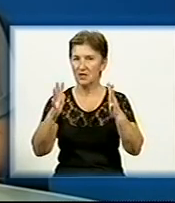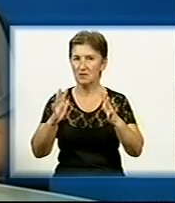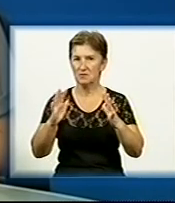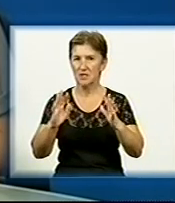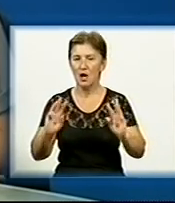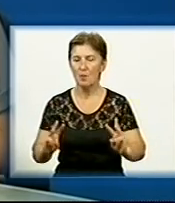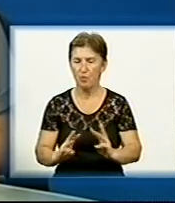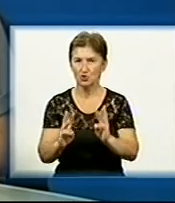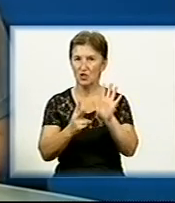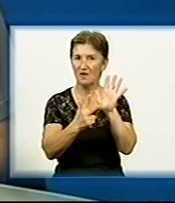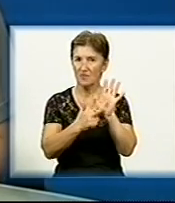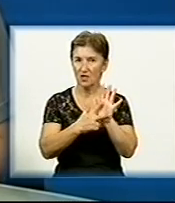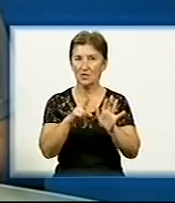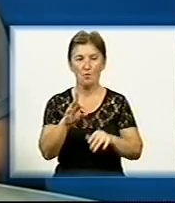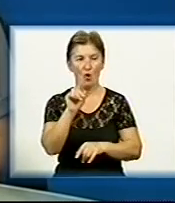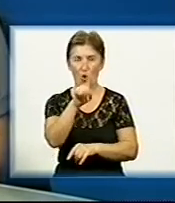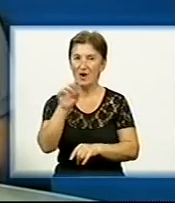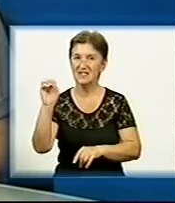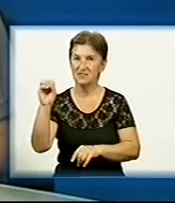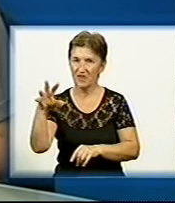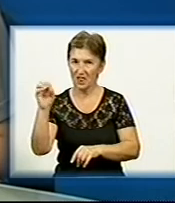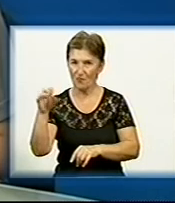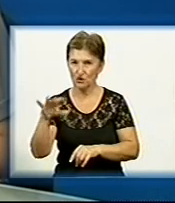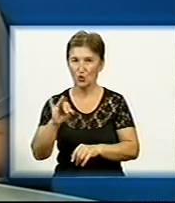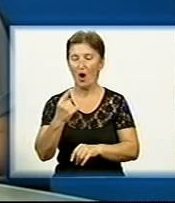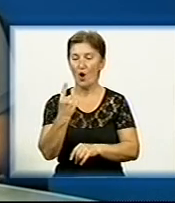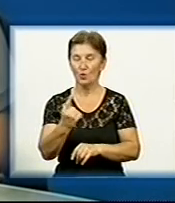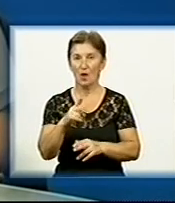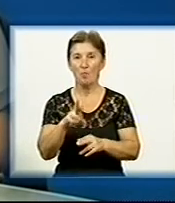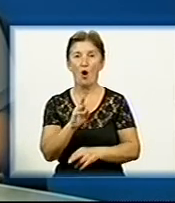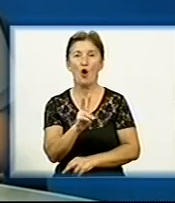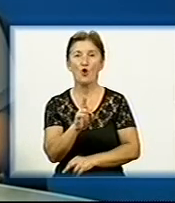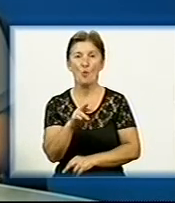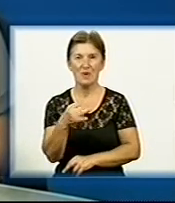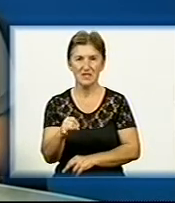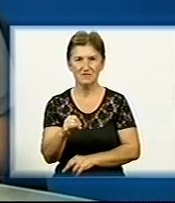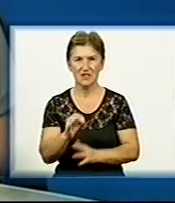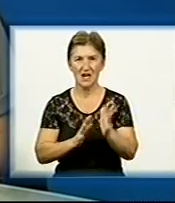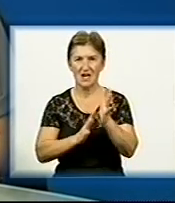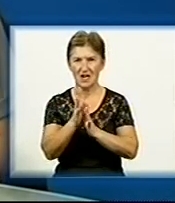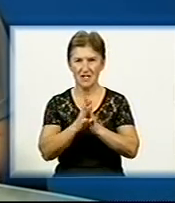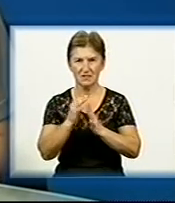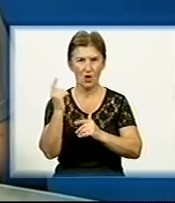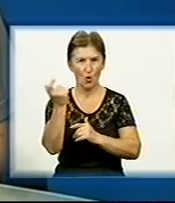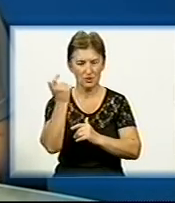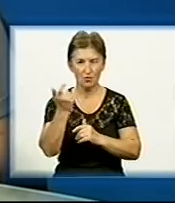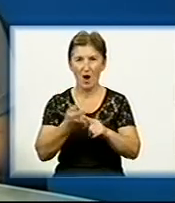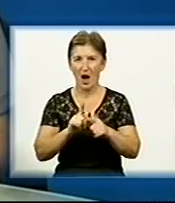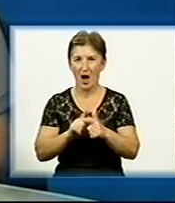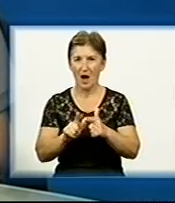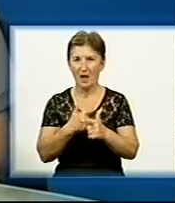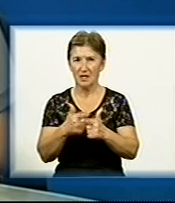пожеж. Це 8 випадків по Світловодському лісгоспу і один випадок по Компаніївському лісгоспу. Але лісівники сьогодні